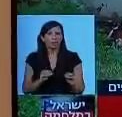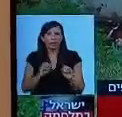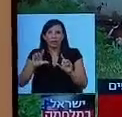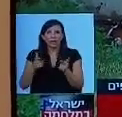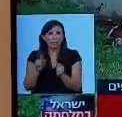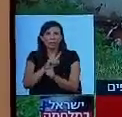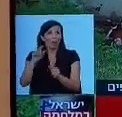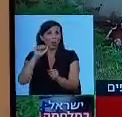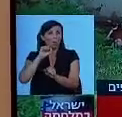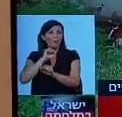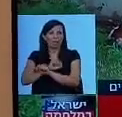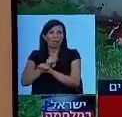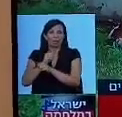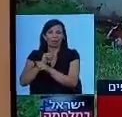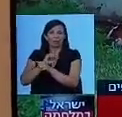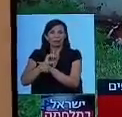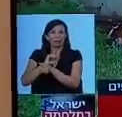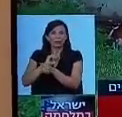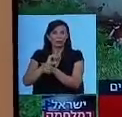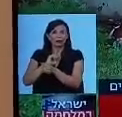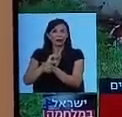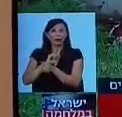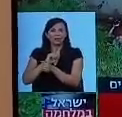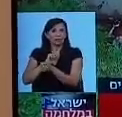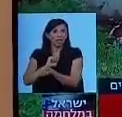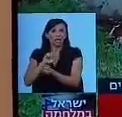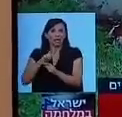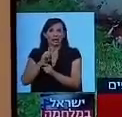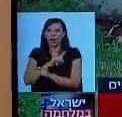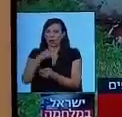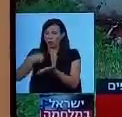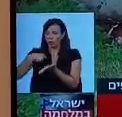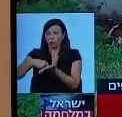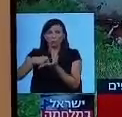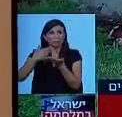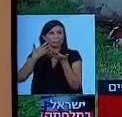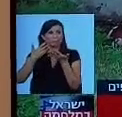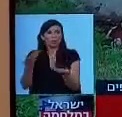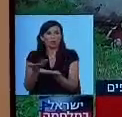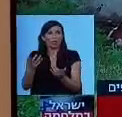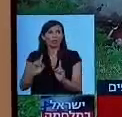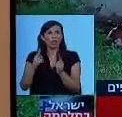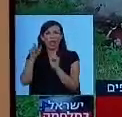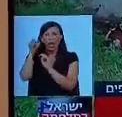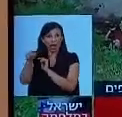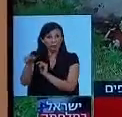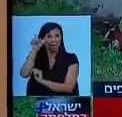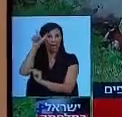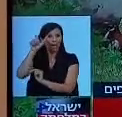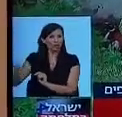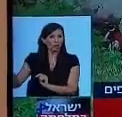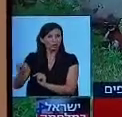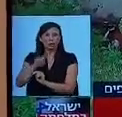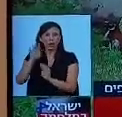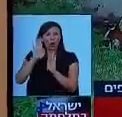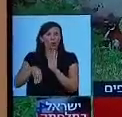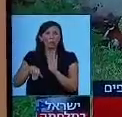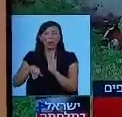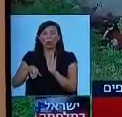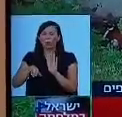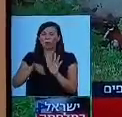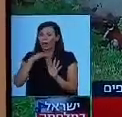בכלא? למה הם לא משלמים את המחיר על מה שקרה לנו? הם האשמים, הם לא פחות רעים